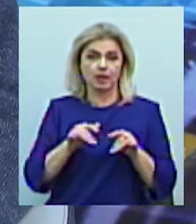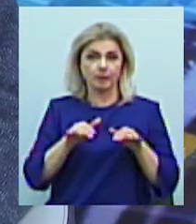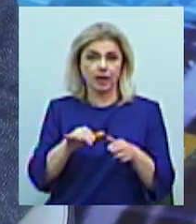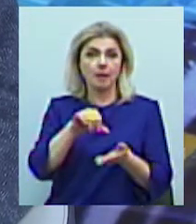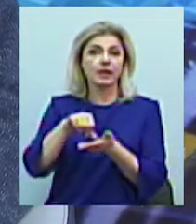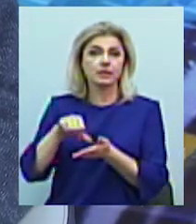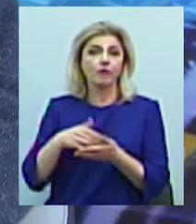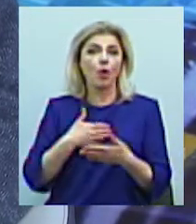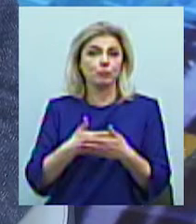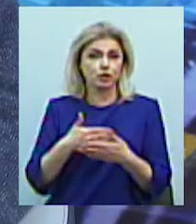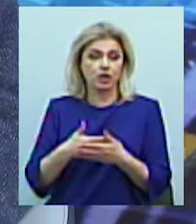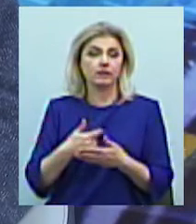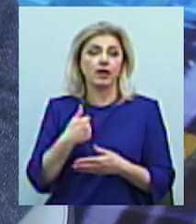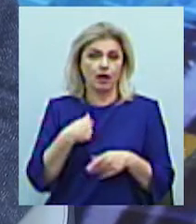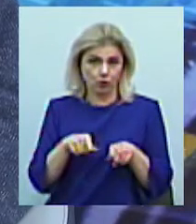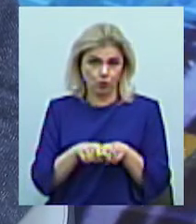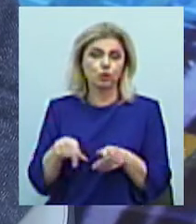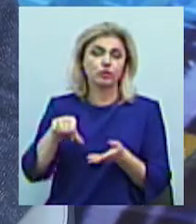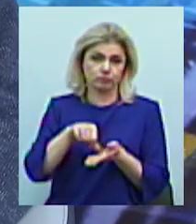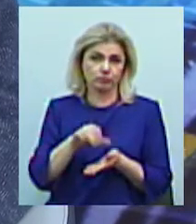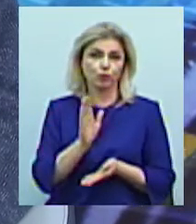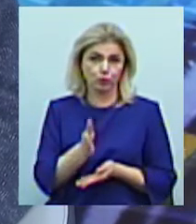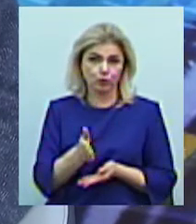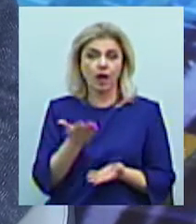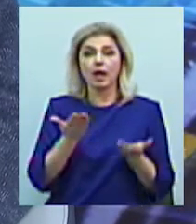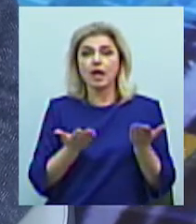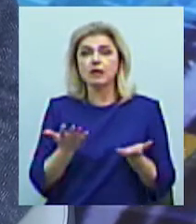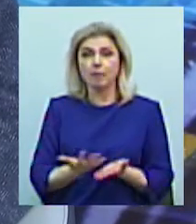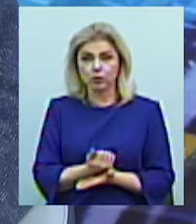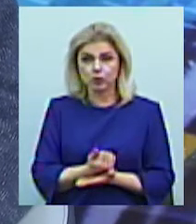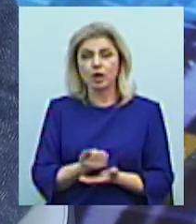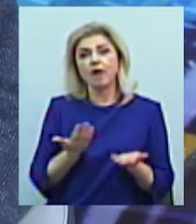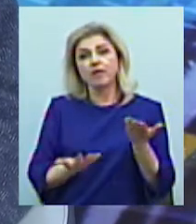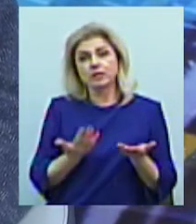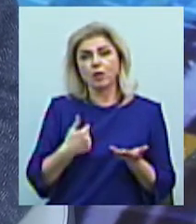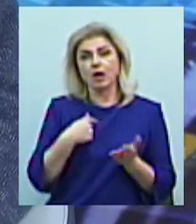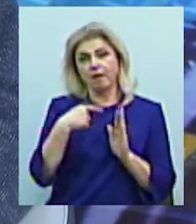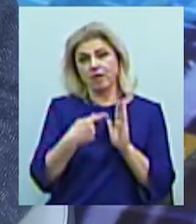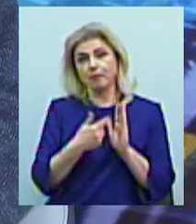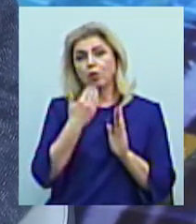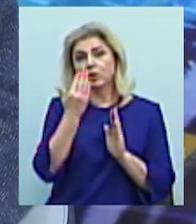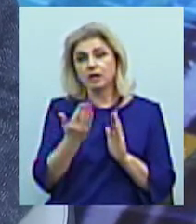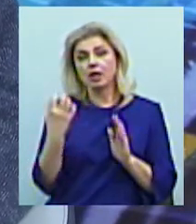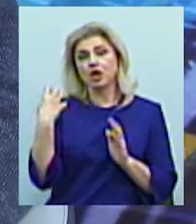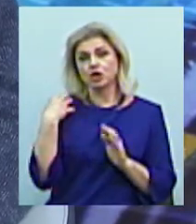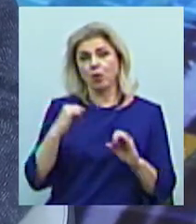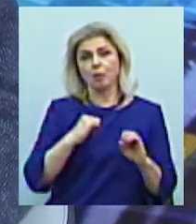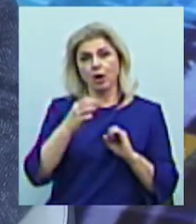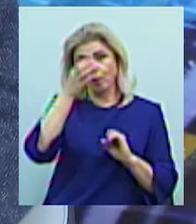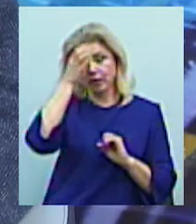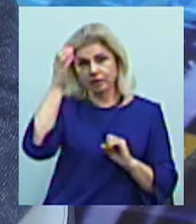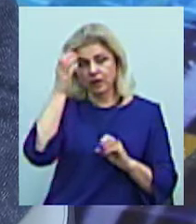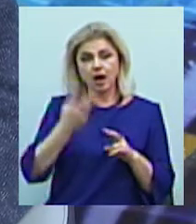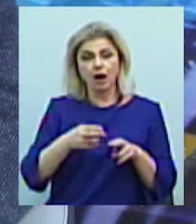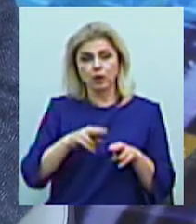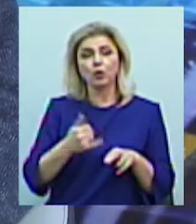представники громадськості. Я також непосередньо буду. Если получится, то, возможно, я задам вопросы начальнику управления образования, под которым у меня